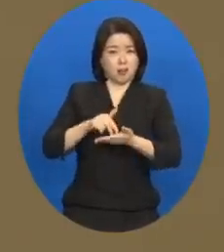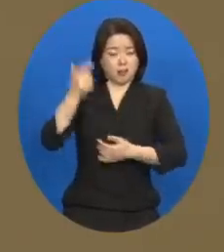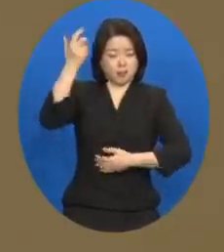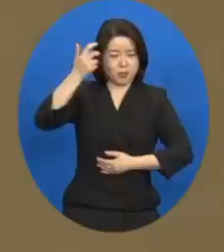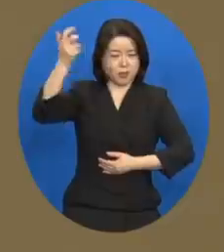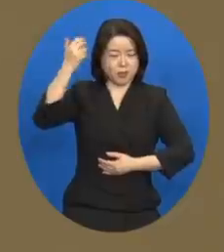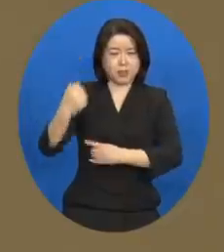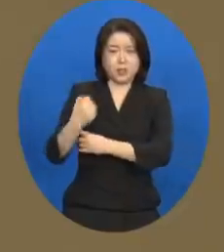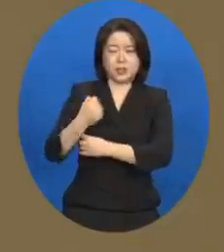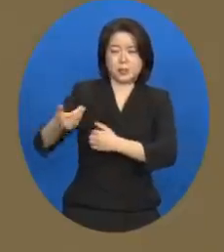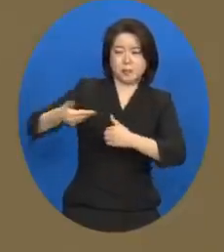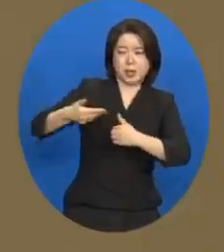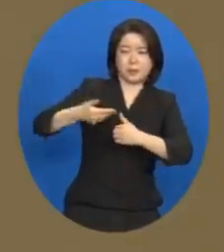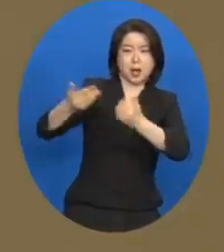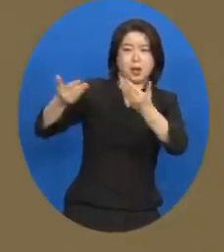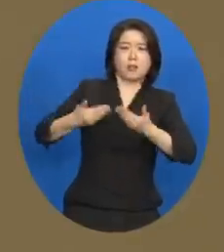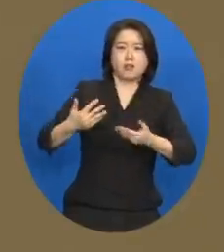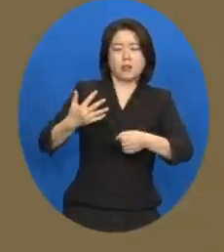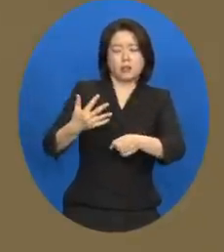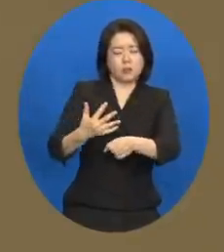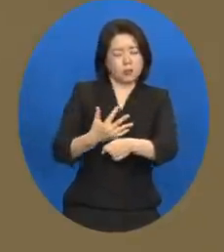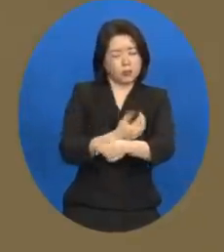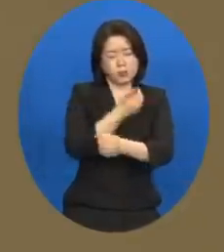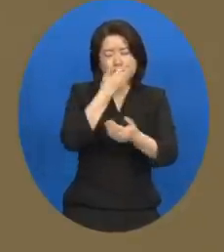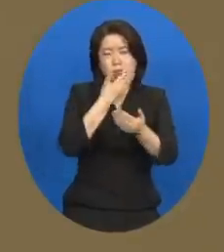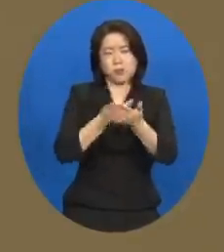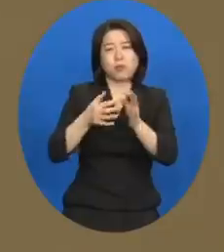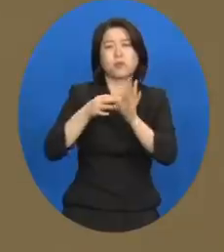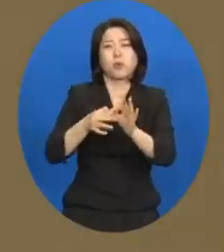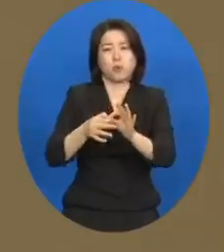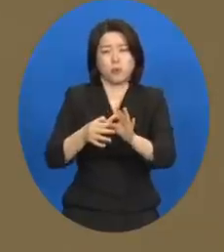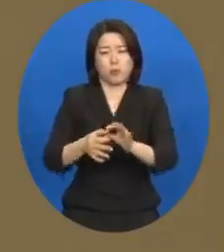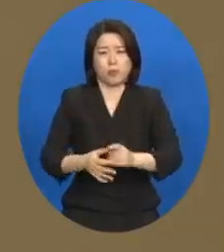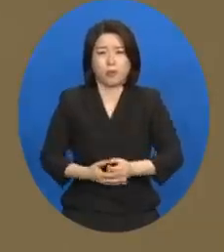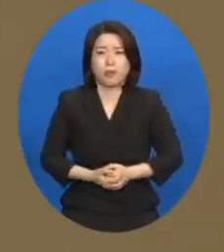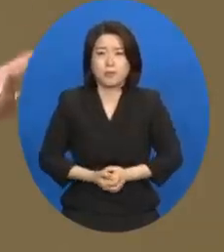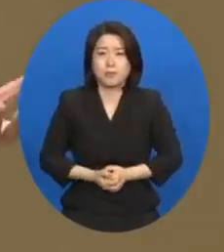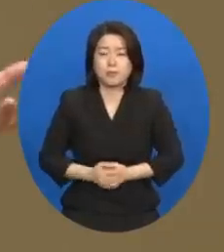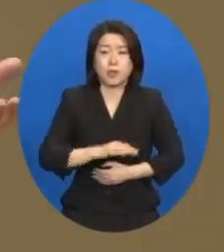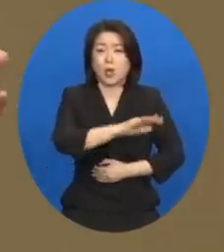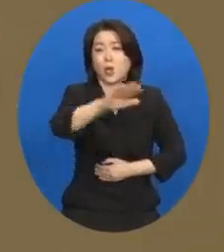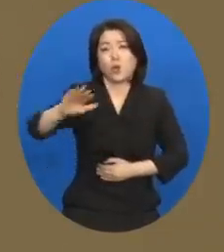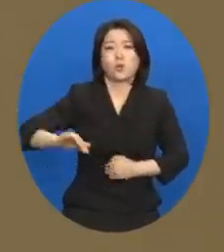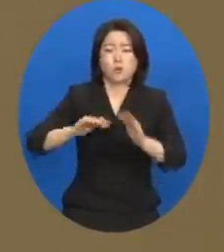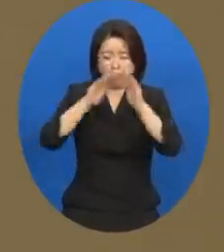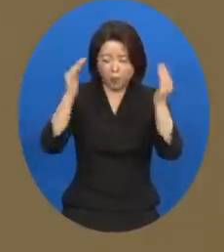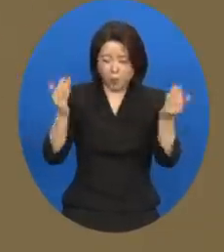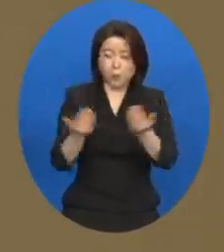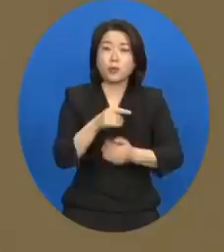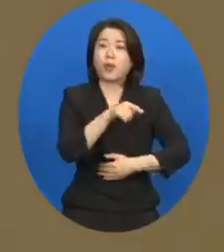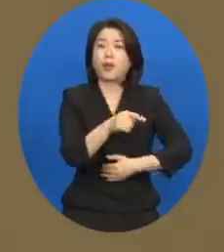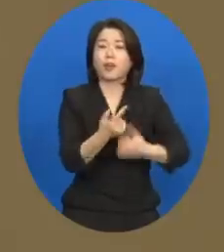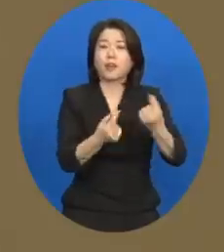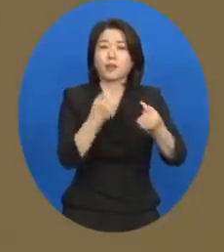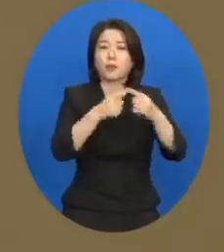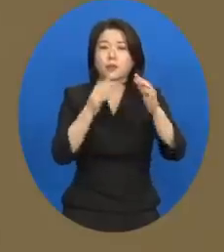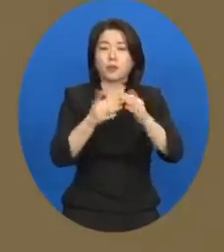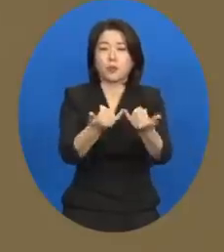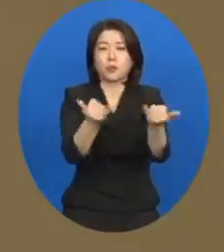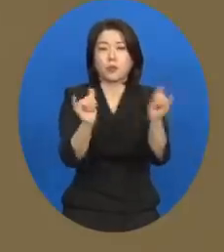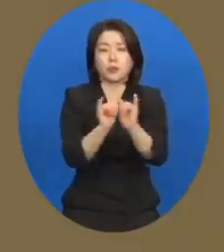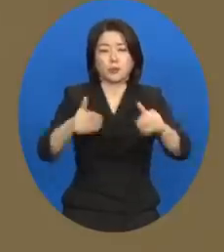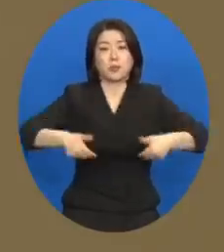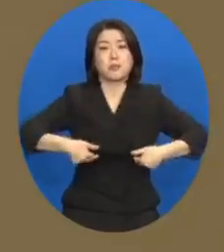힘을 공급받는 굉장히 중요한 통로였어요. 우리 모두에게 다 이런 교회 공동체가 필요한